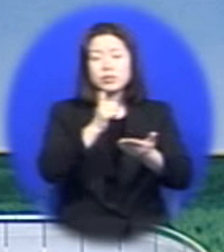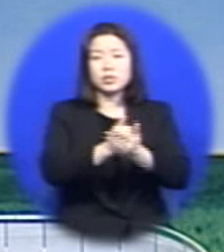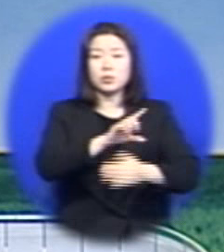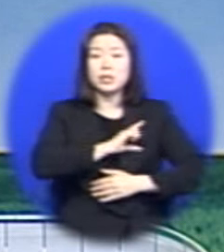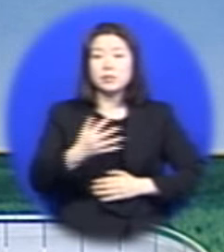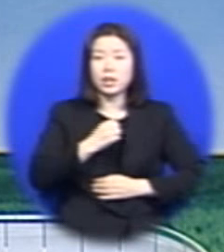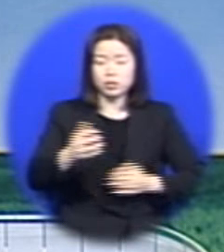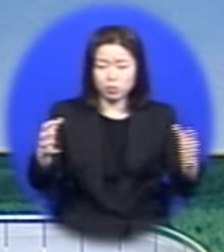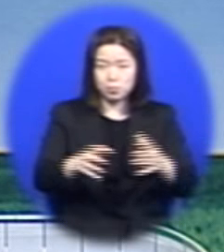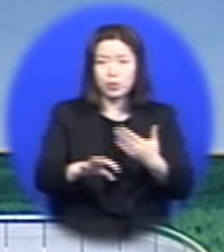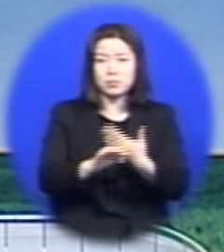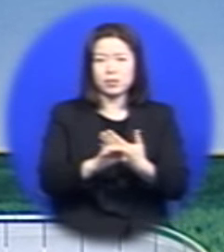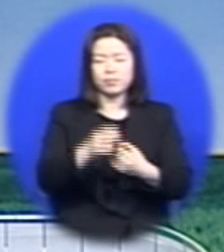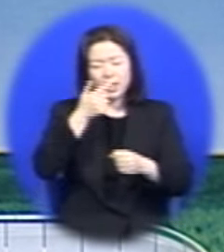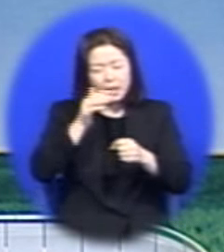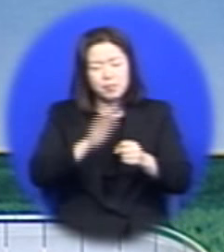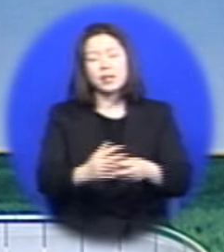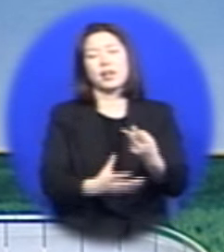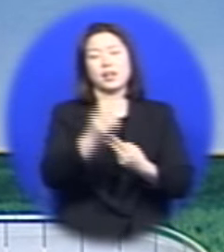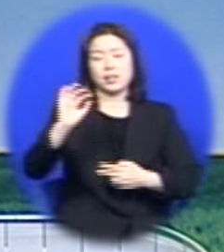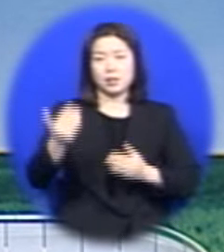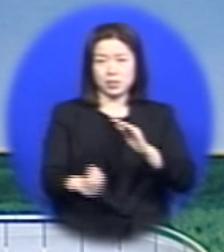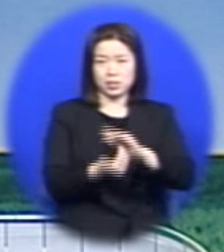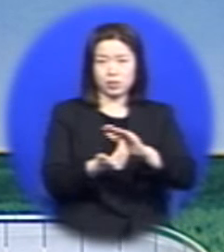기가 막힌 하나됨이 이루어져요.